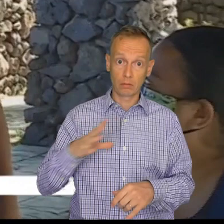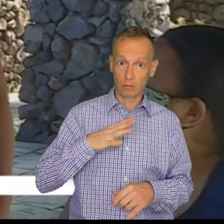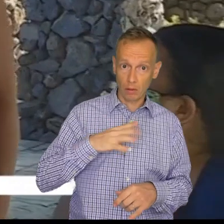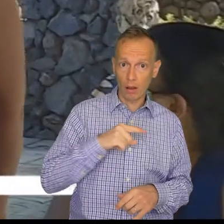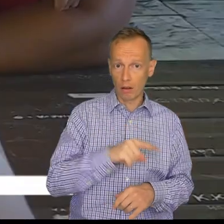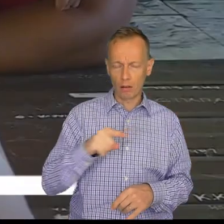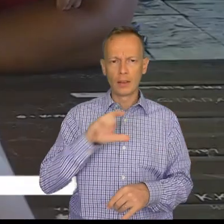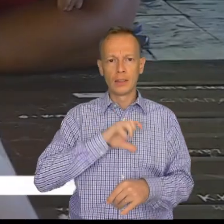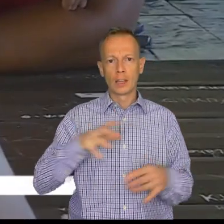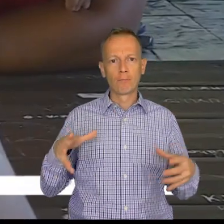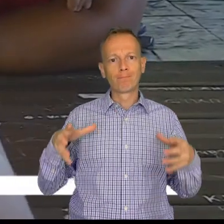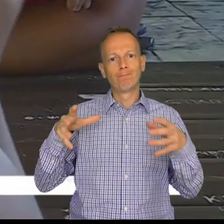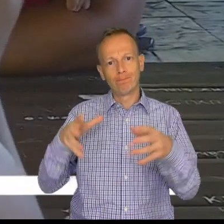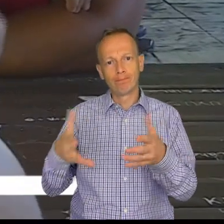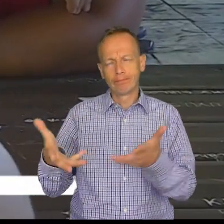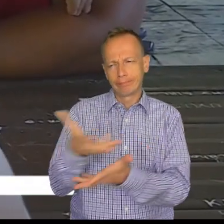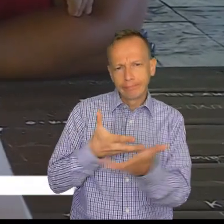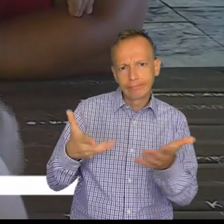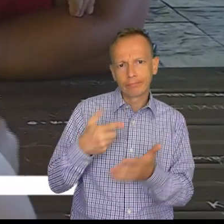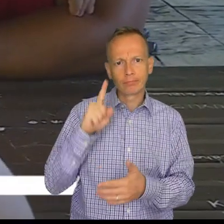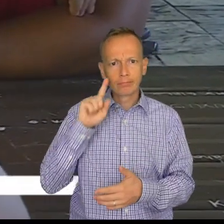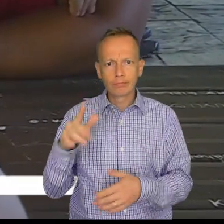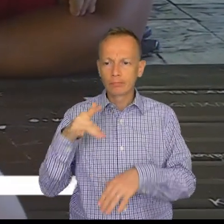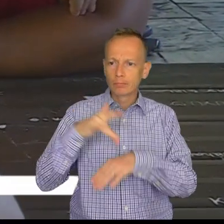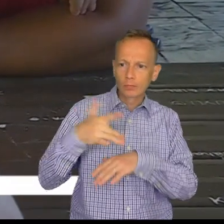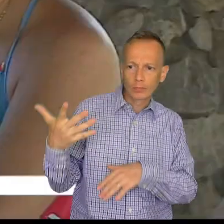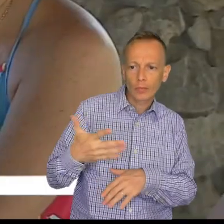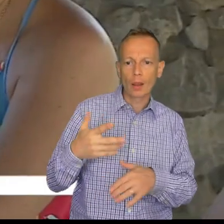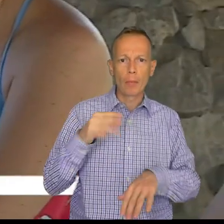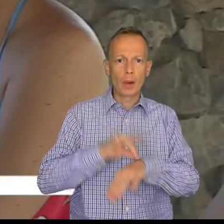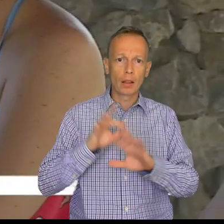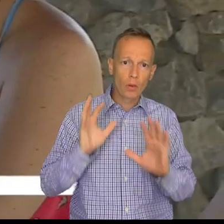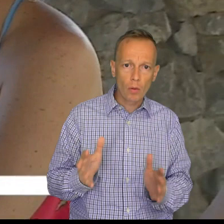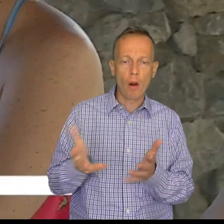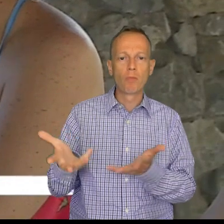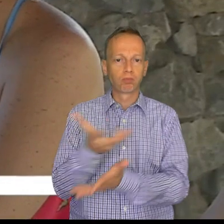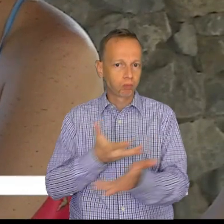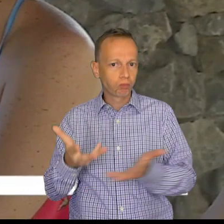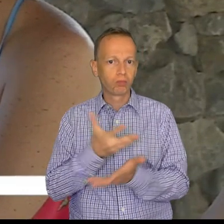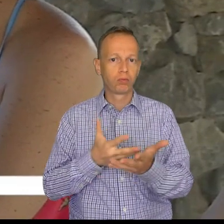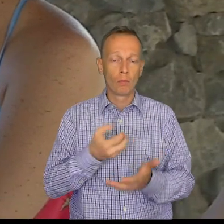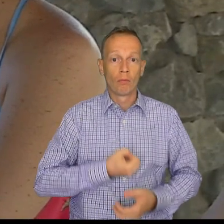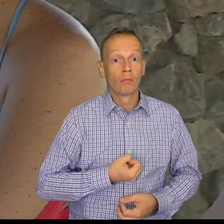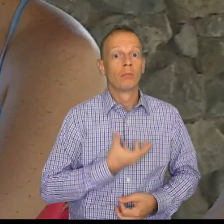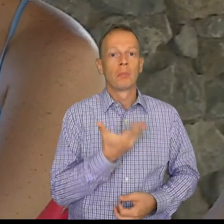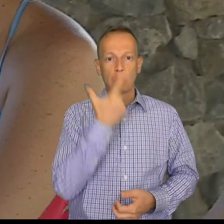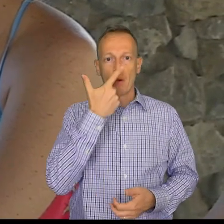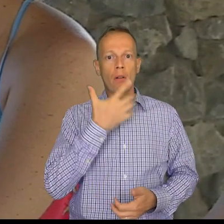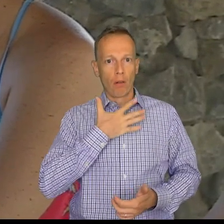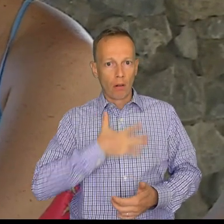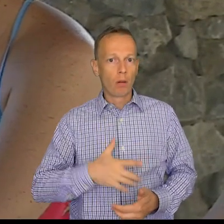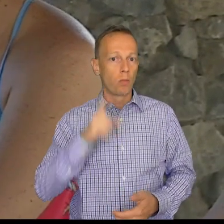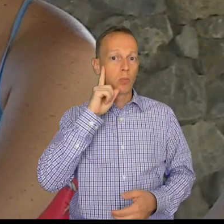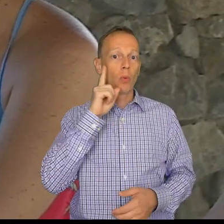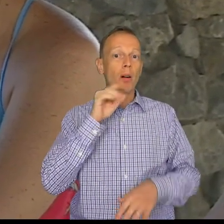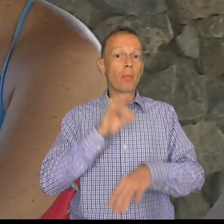qui commencent à se réunir et à partager leur expérience de la pathologie, une manière de libérer la parole autour de